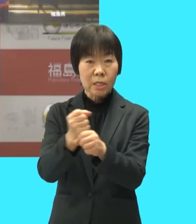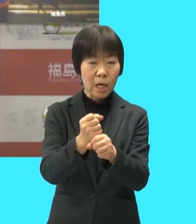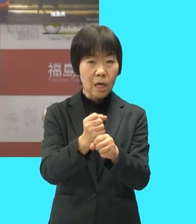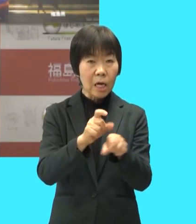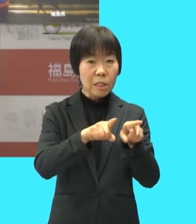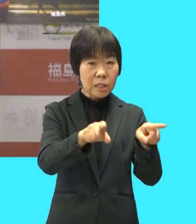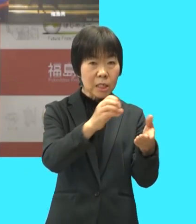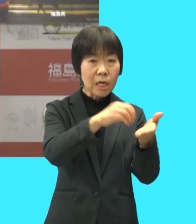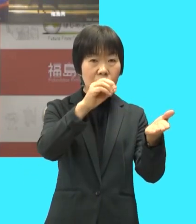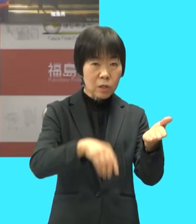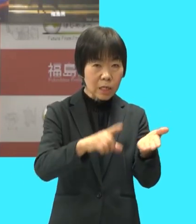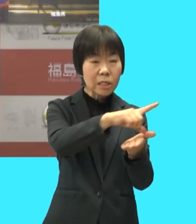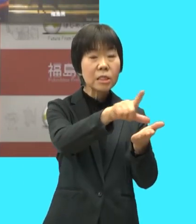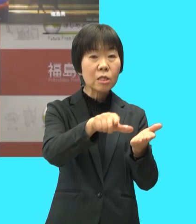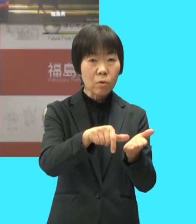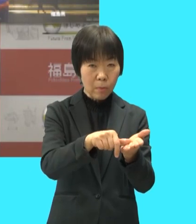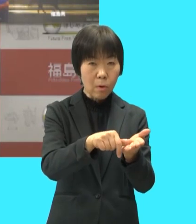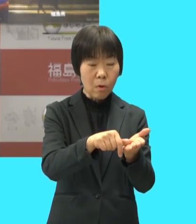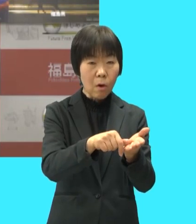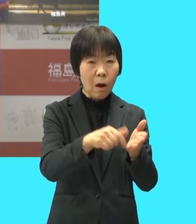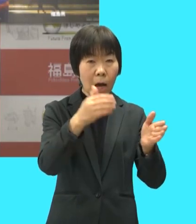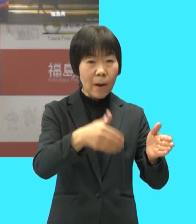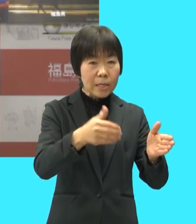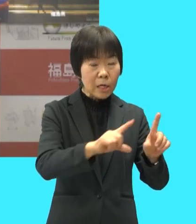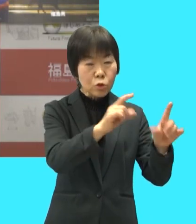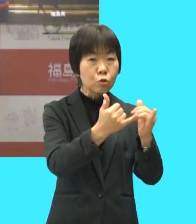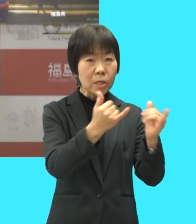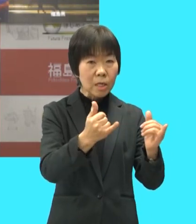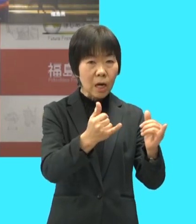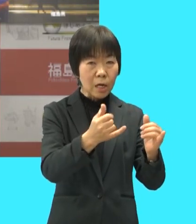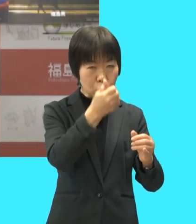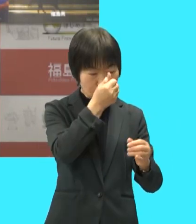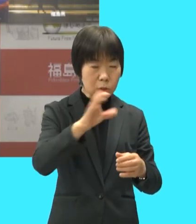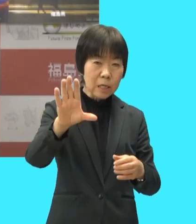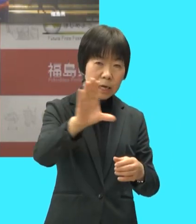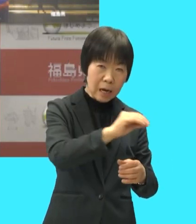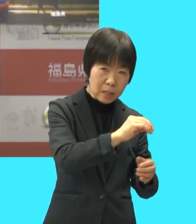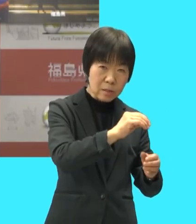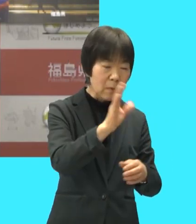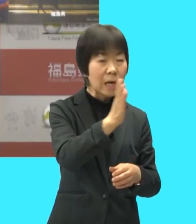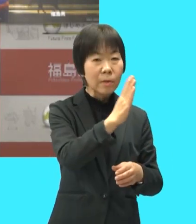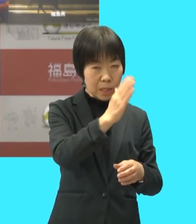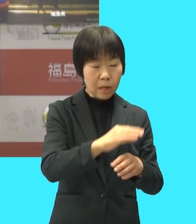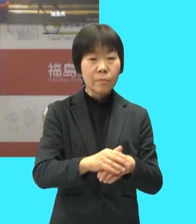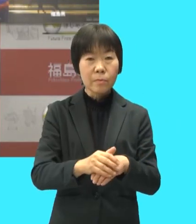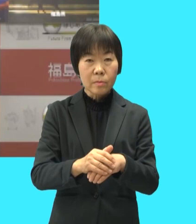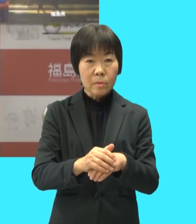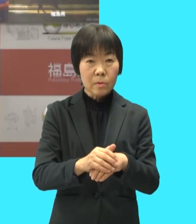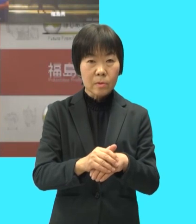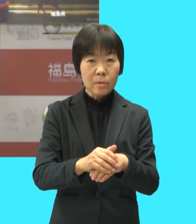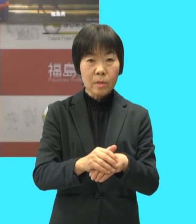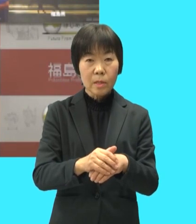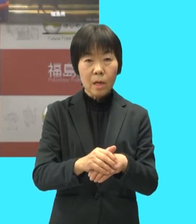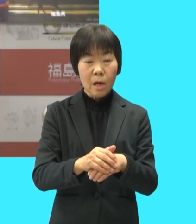難指示が解除された区域においてもまだ住民の方が十分に戻られているわけではありません。あるい